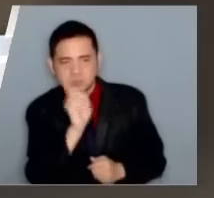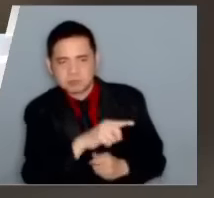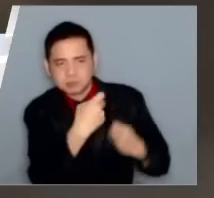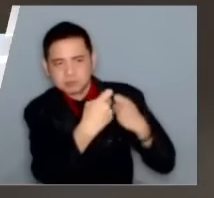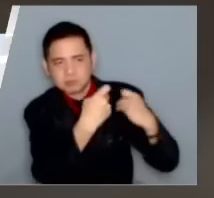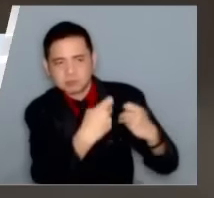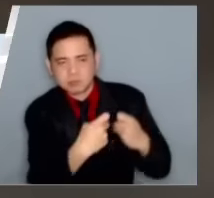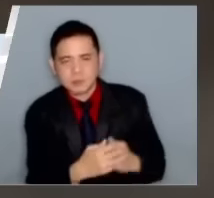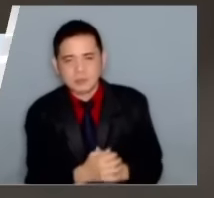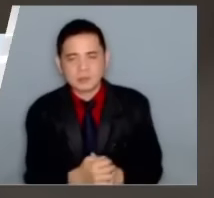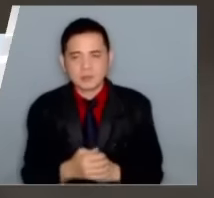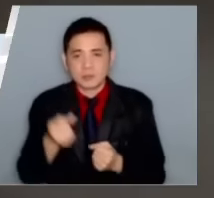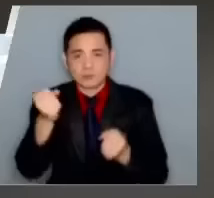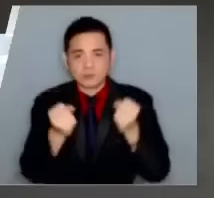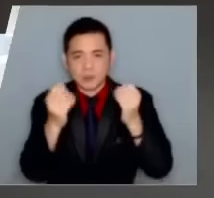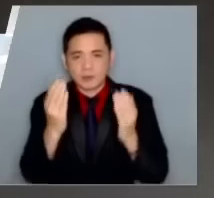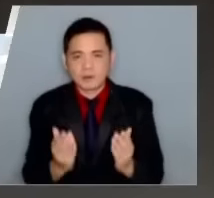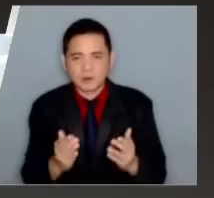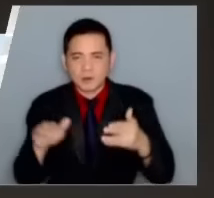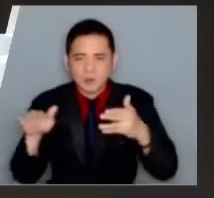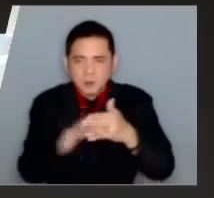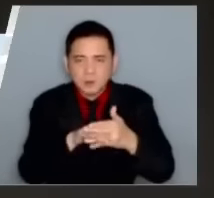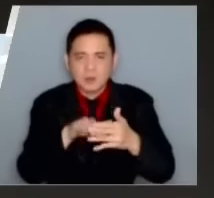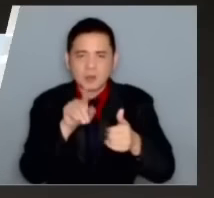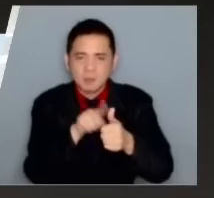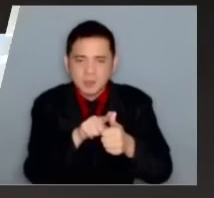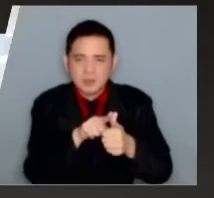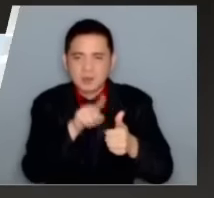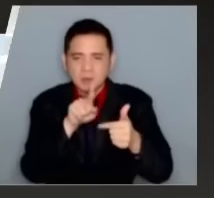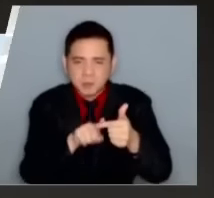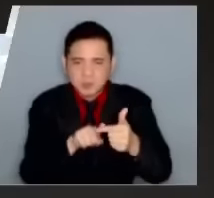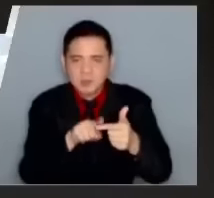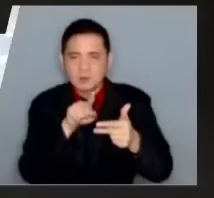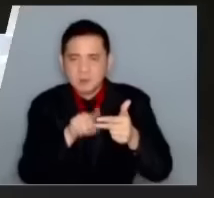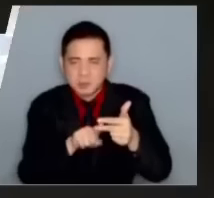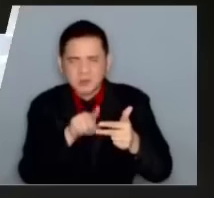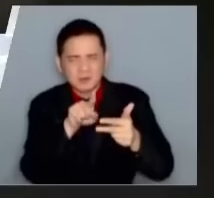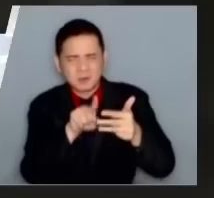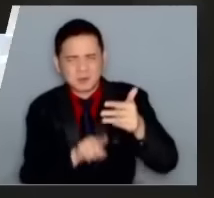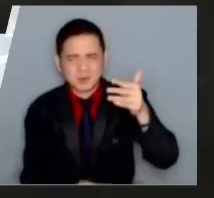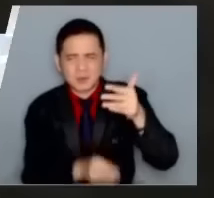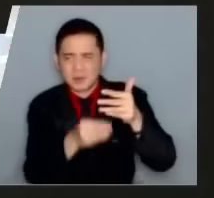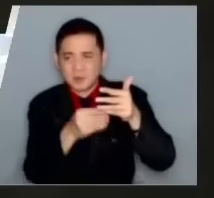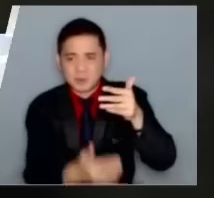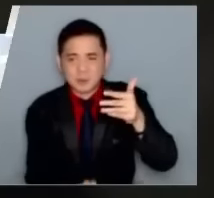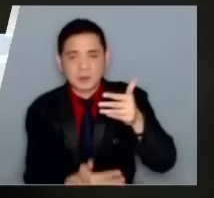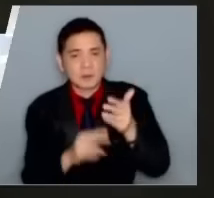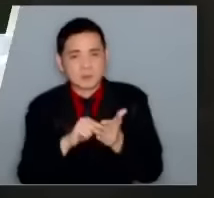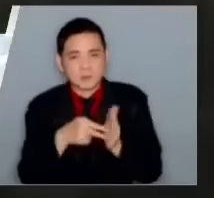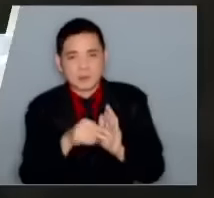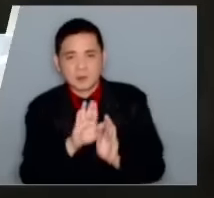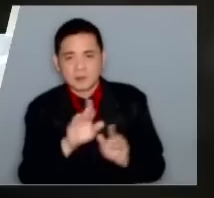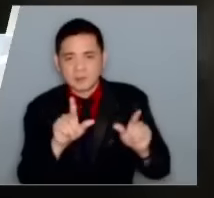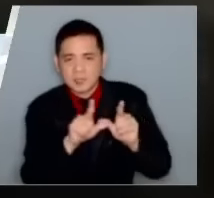maaaring kasuhan ng reckless driving at obstruction of traffic. Posible rin masuspindi o ma-revoke ang kanilang mga